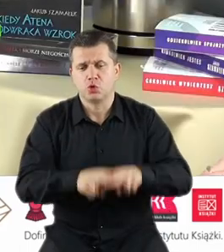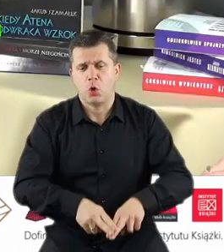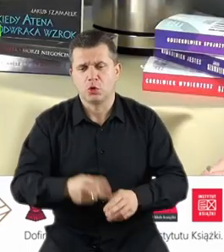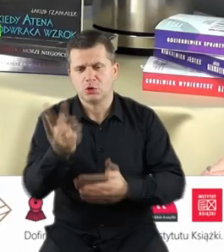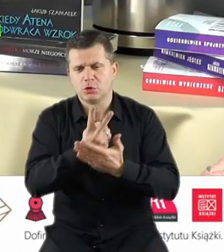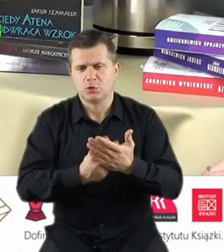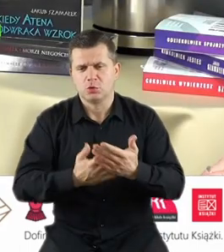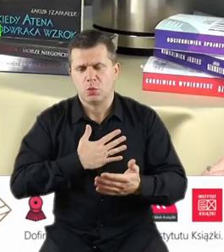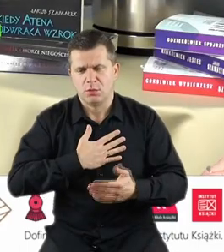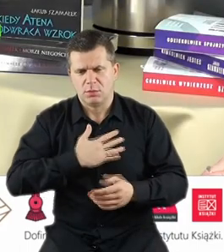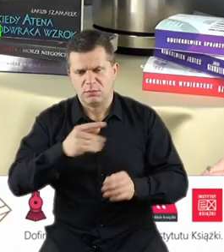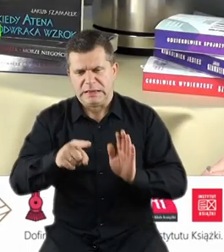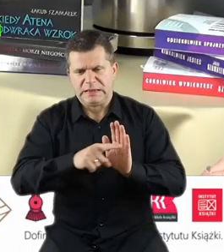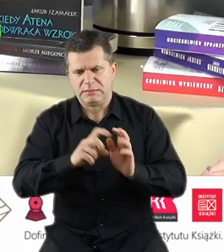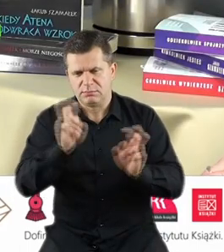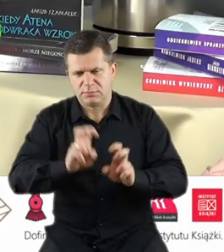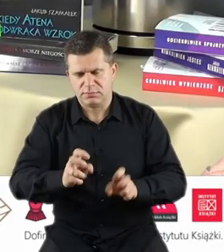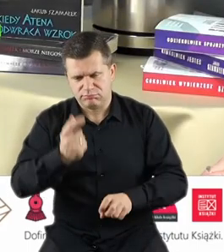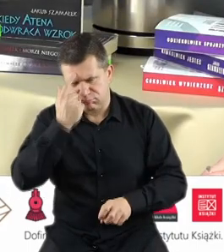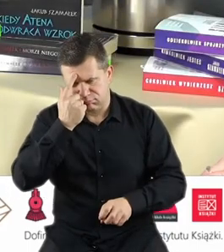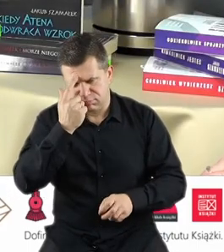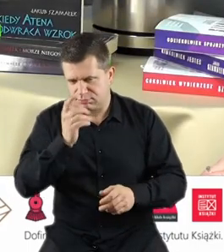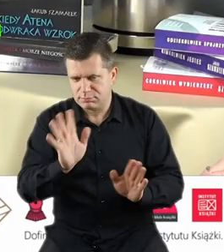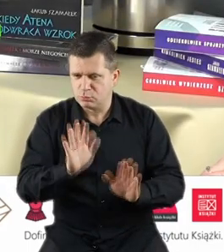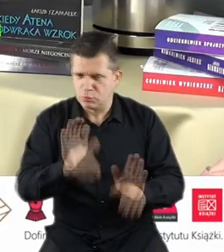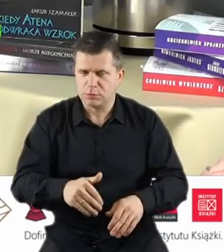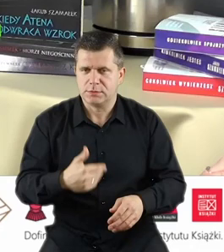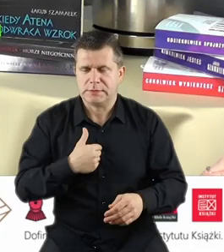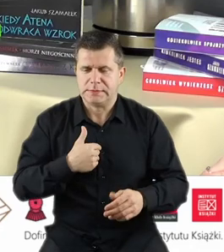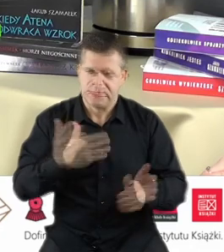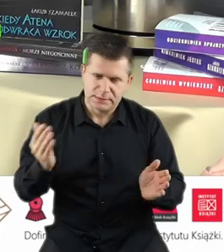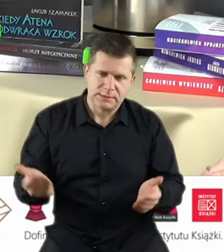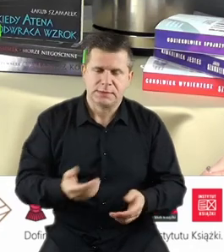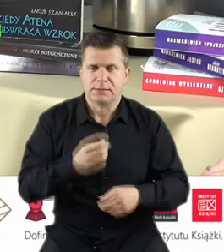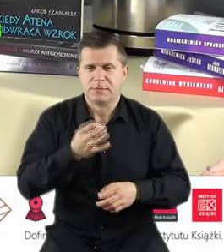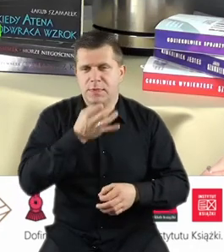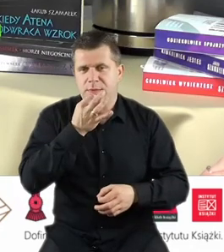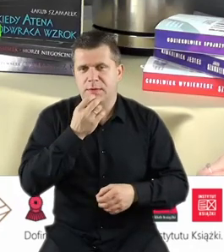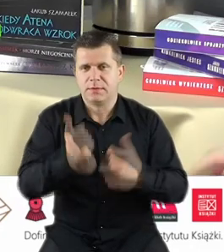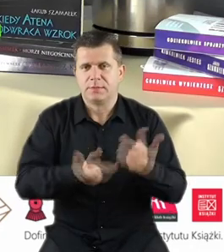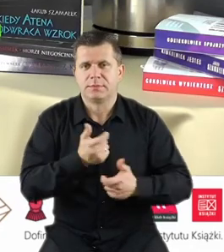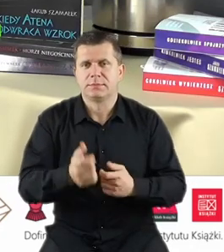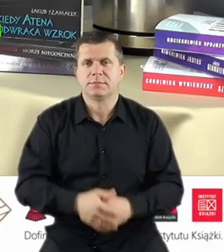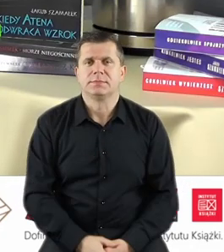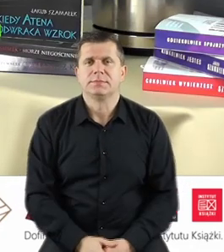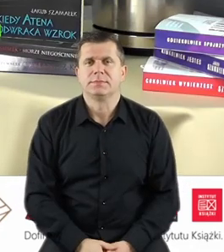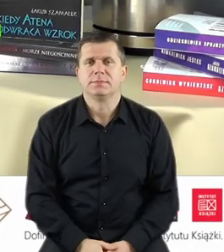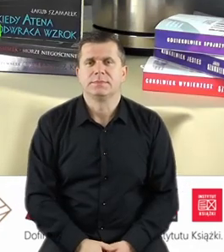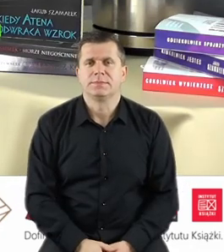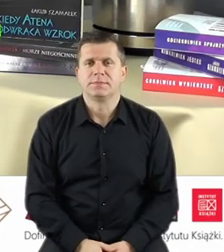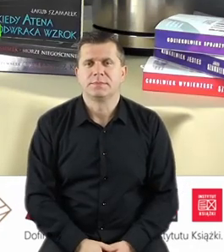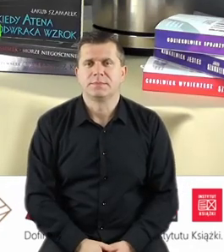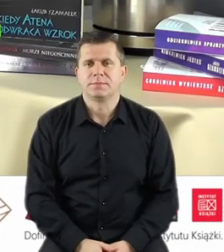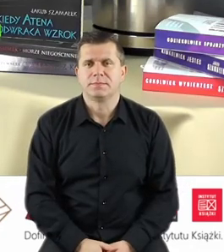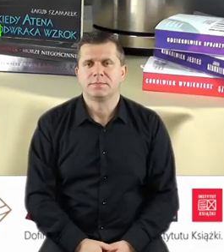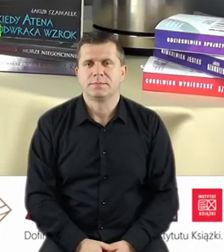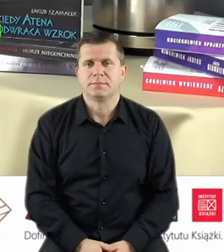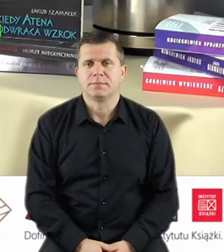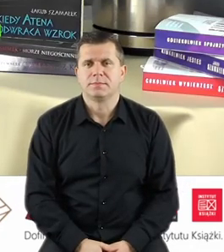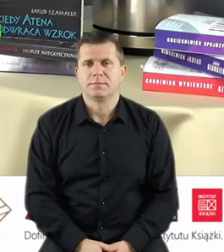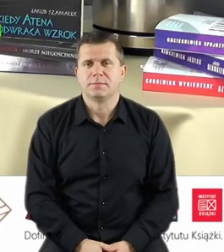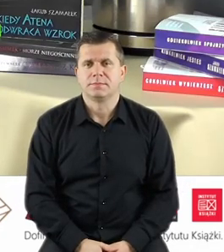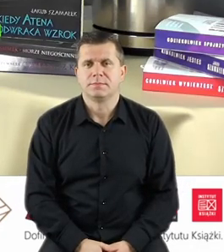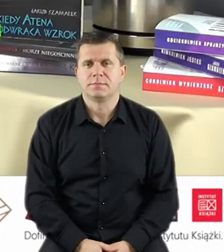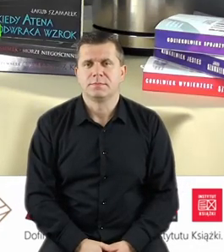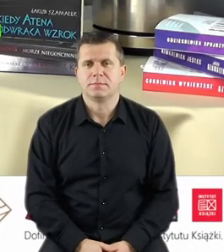więc czy czytelniczki, więc się ugiąłem. No ja nie jestem optymistą.